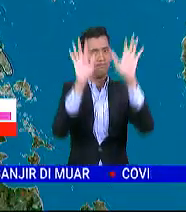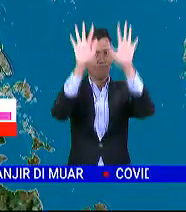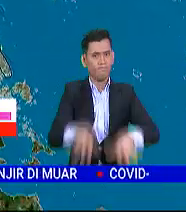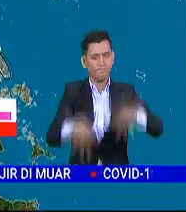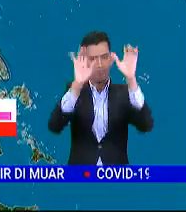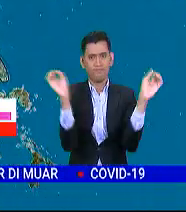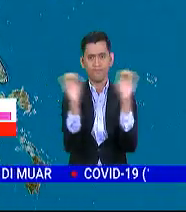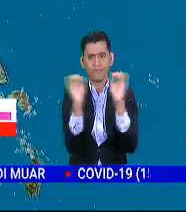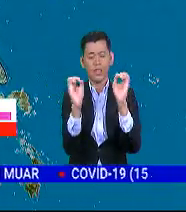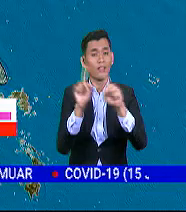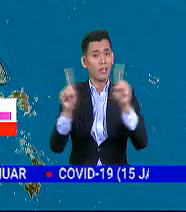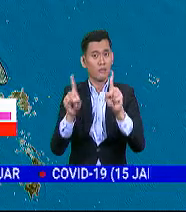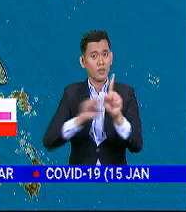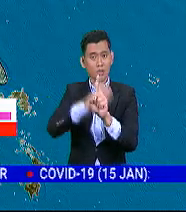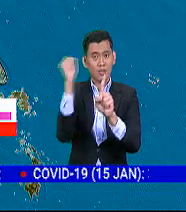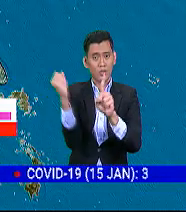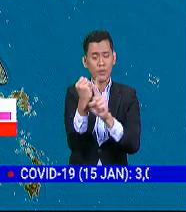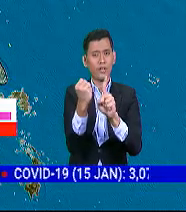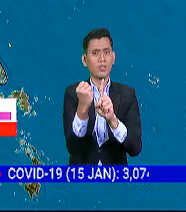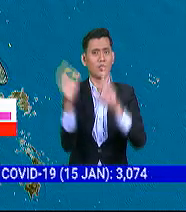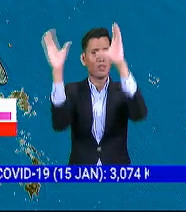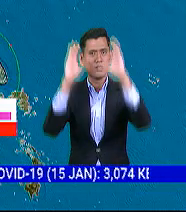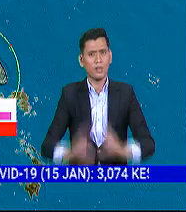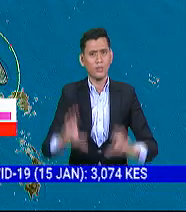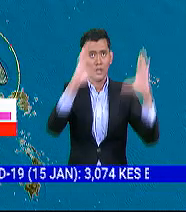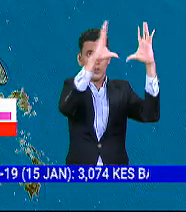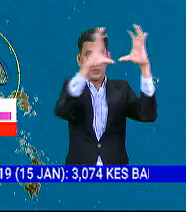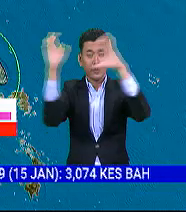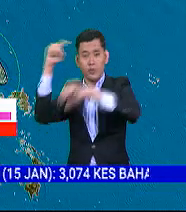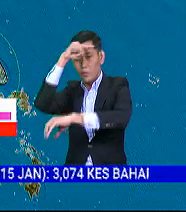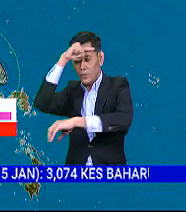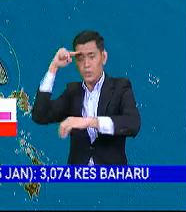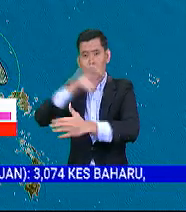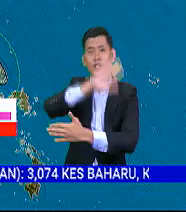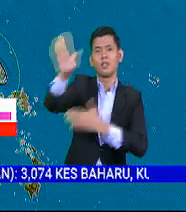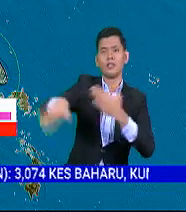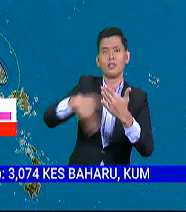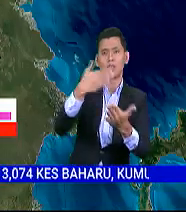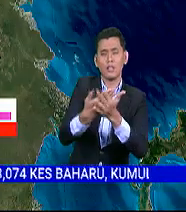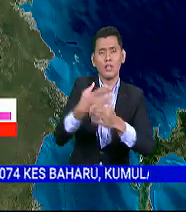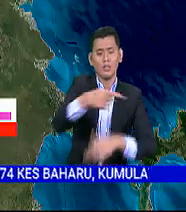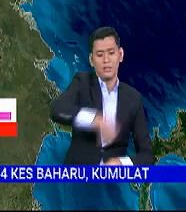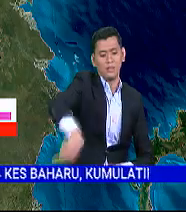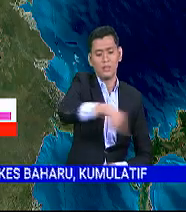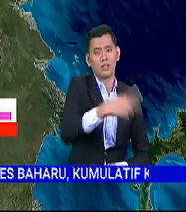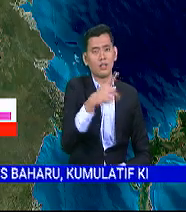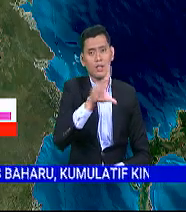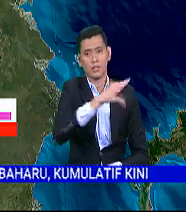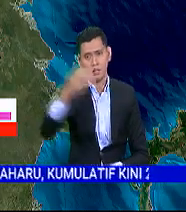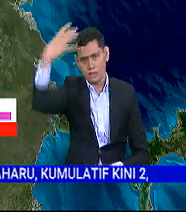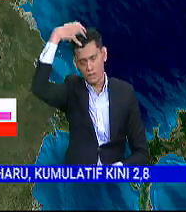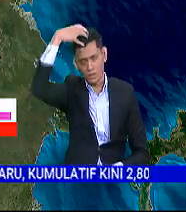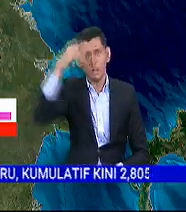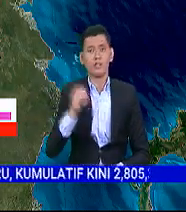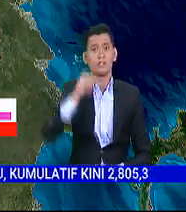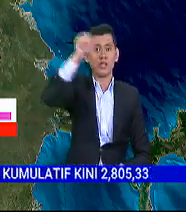yang dicerap namun keadaan cuaca adalah mendung di sekitar Lembah Kelang. Bagi negeri Sabah dan Sarawak pula, hujan dan ribut petir